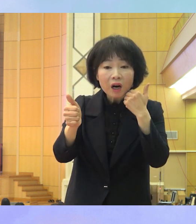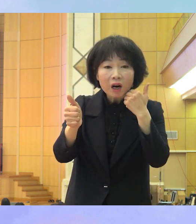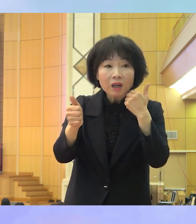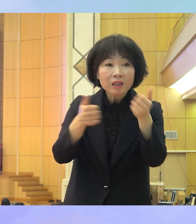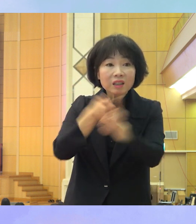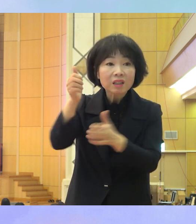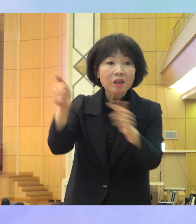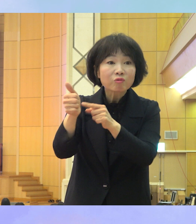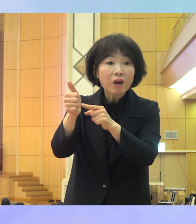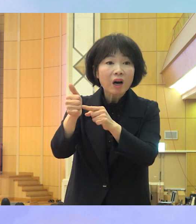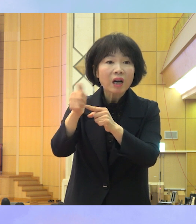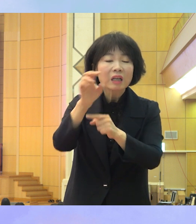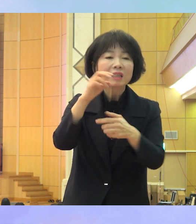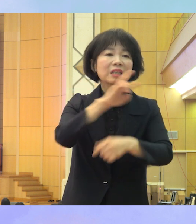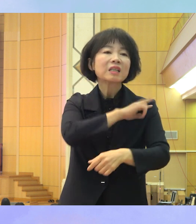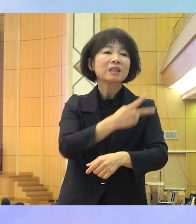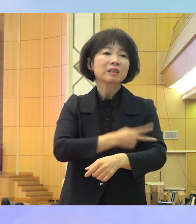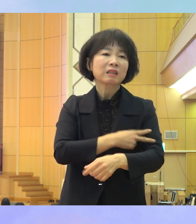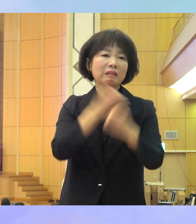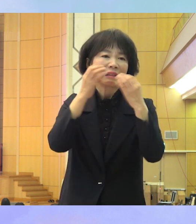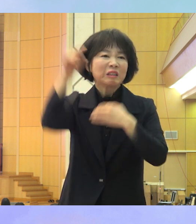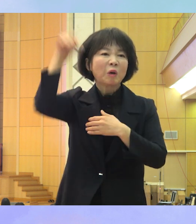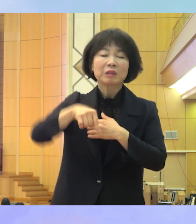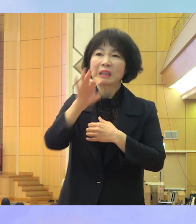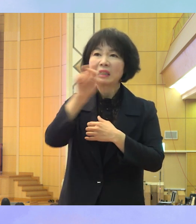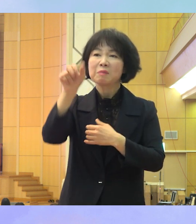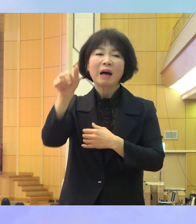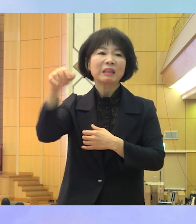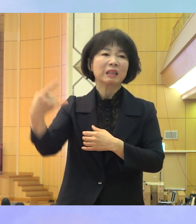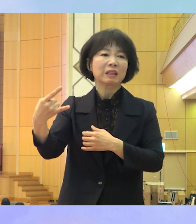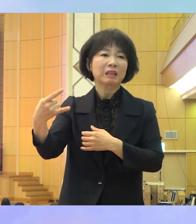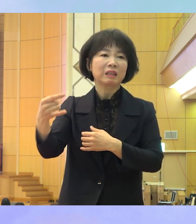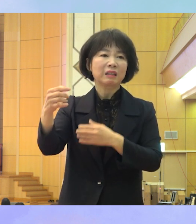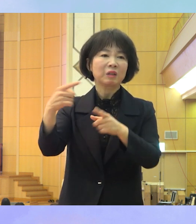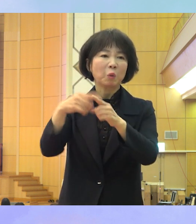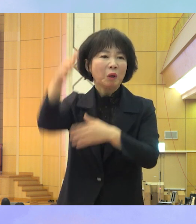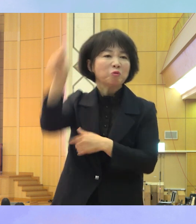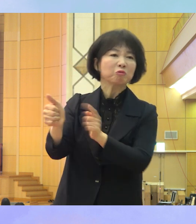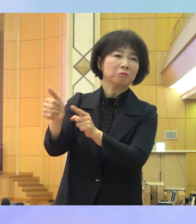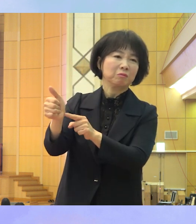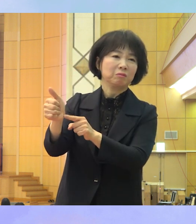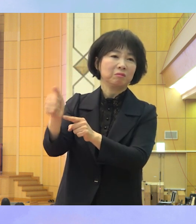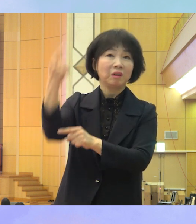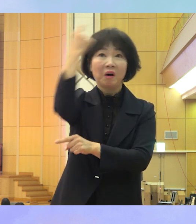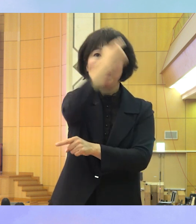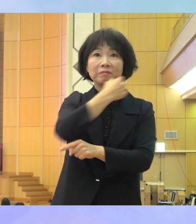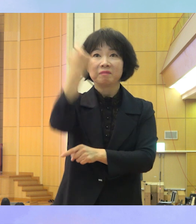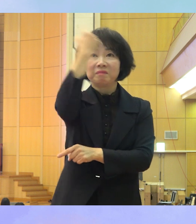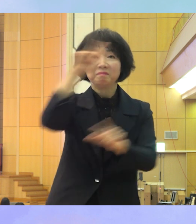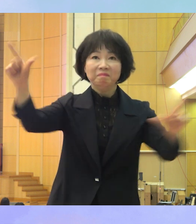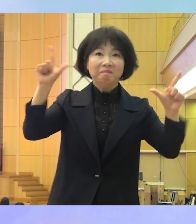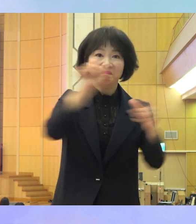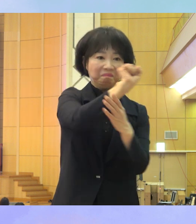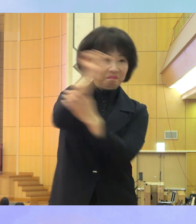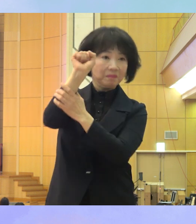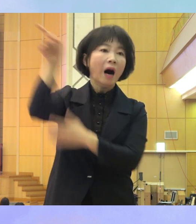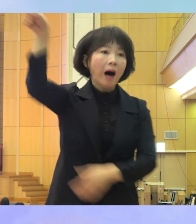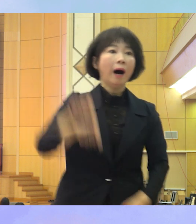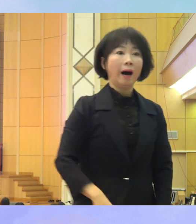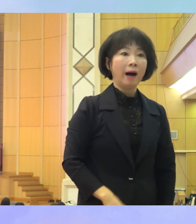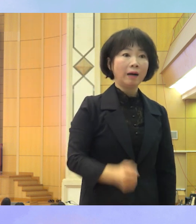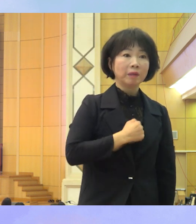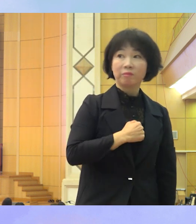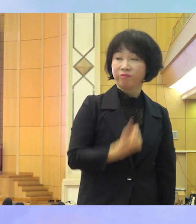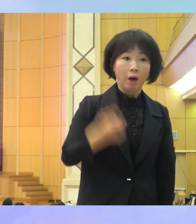이만희를 말하는 거예요. 이만희. 약속의 목자, 이긴 자 뭐 이렇게 말하는 이만희를 말하는 거예요. 그러니까